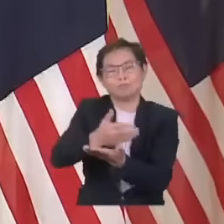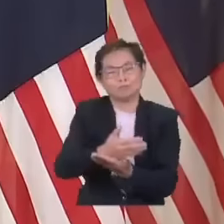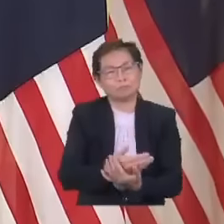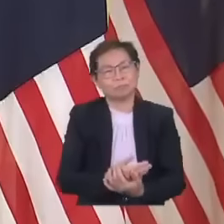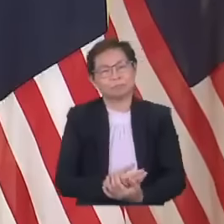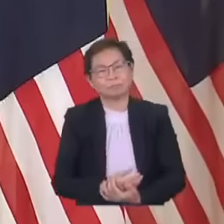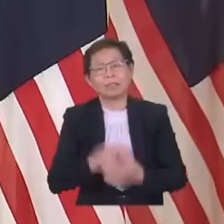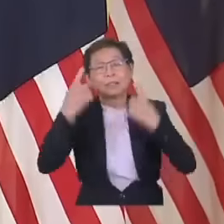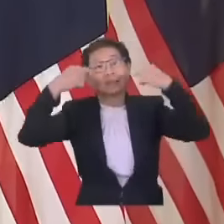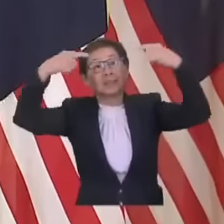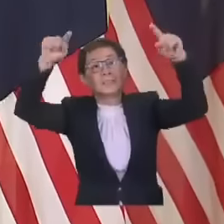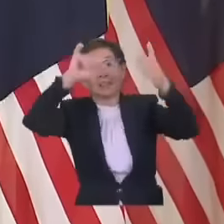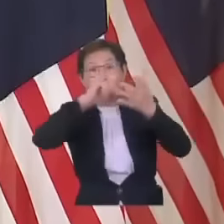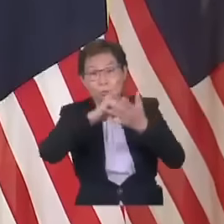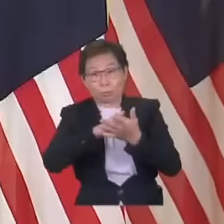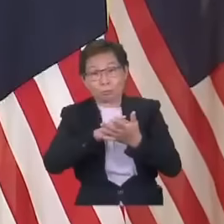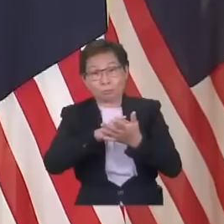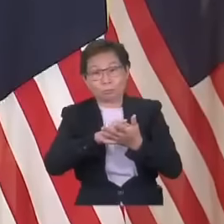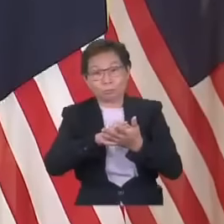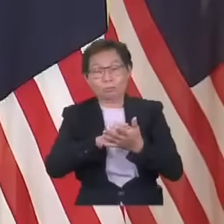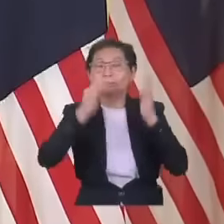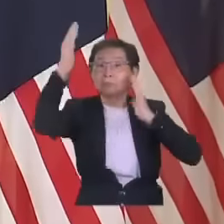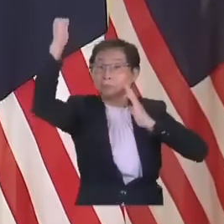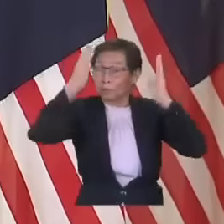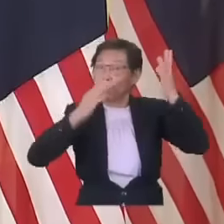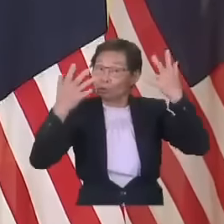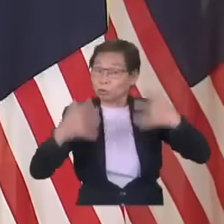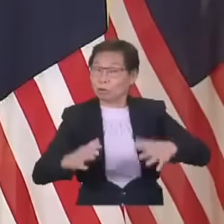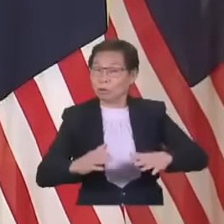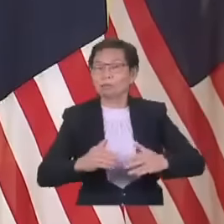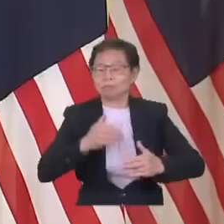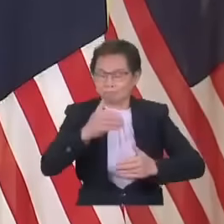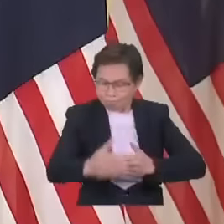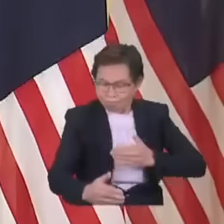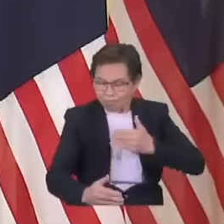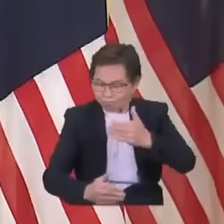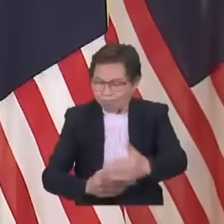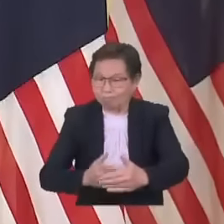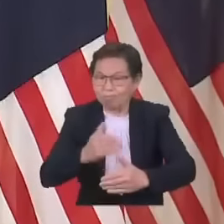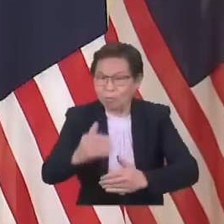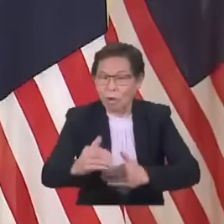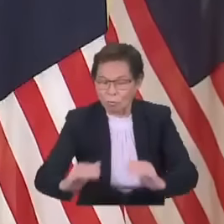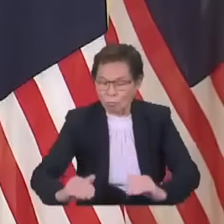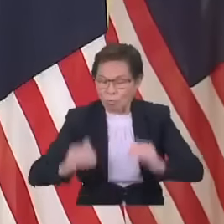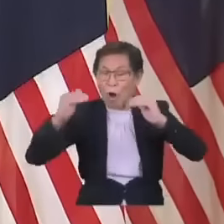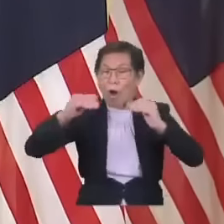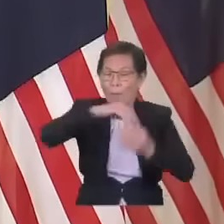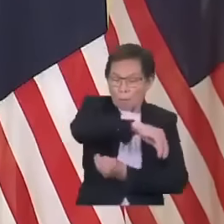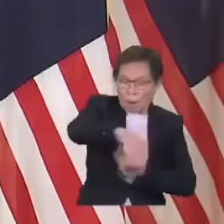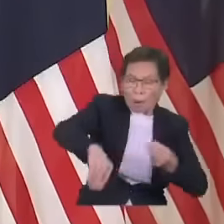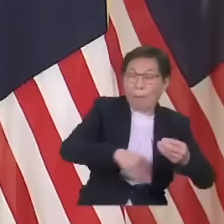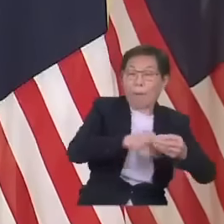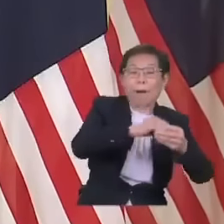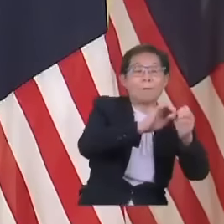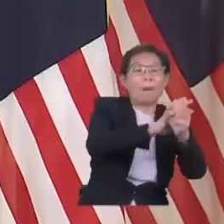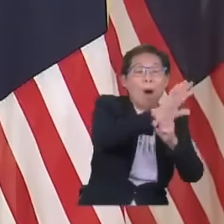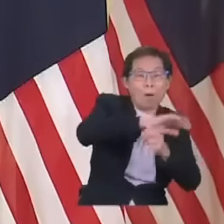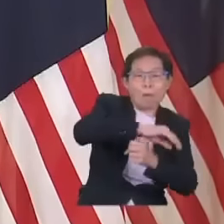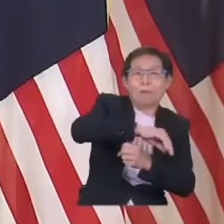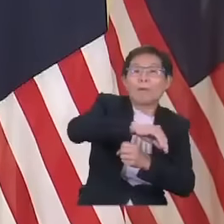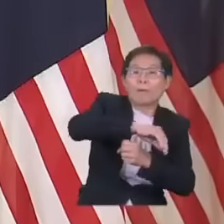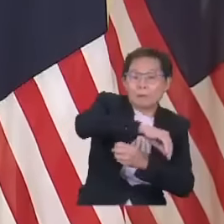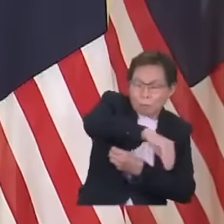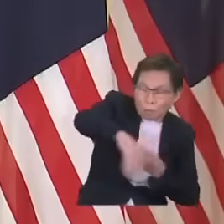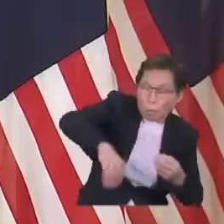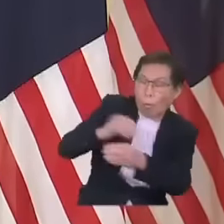di atas kejayaan tersebut Malaysia telah melangkah memasuki fasa peralihan ke endemik pada tanggal